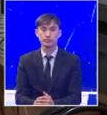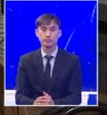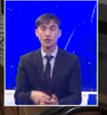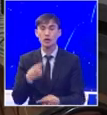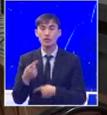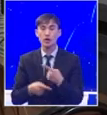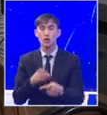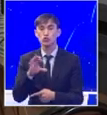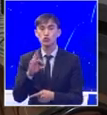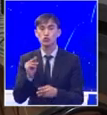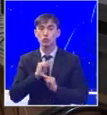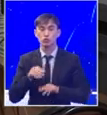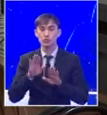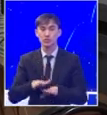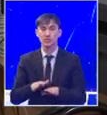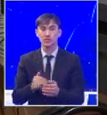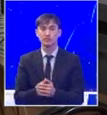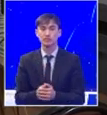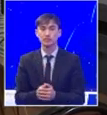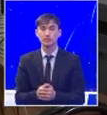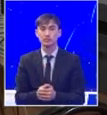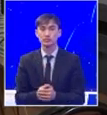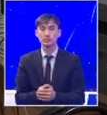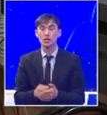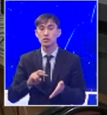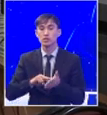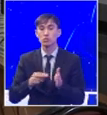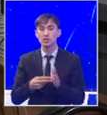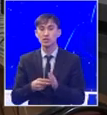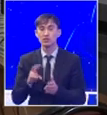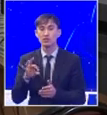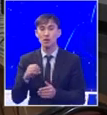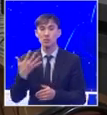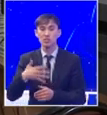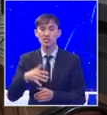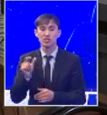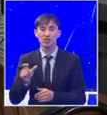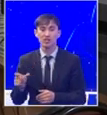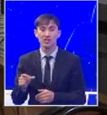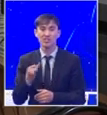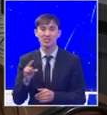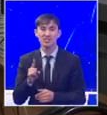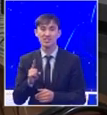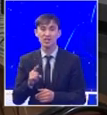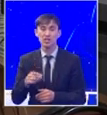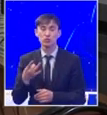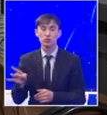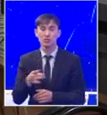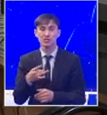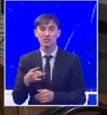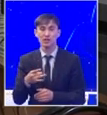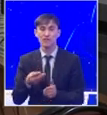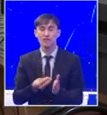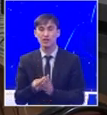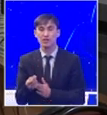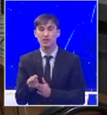Далее социальные рабочие места. Социальные рабочие места запланировано на 50 человек. Из республиканского бюджета